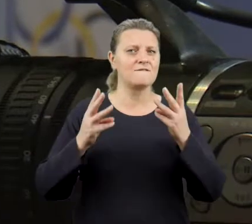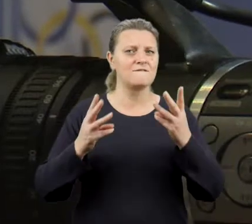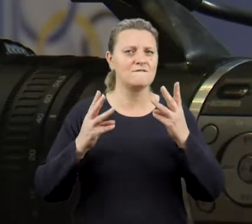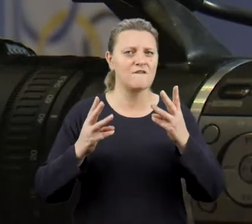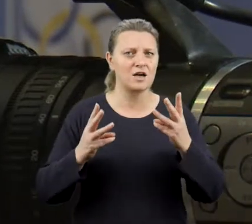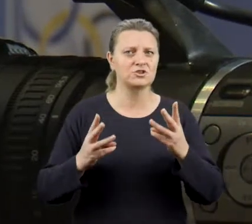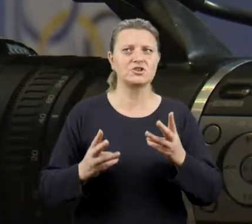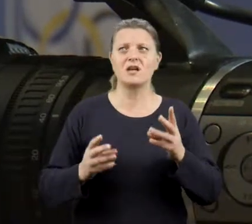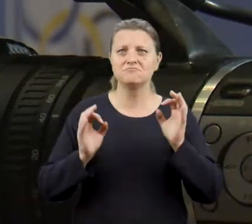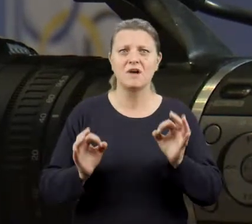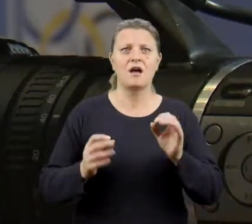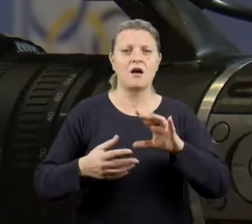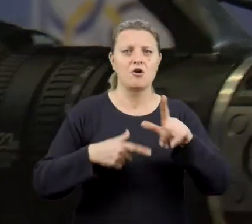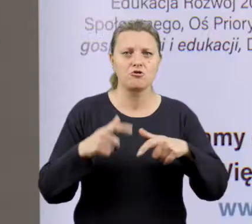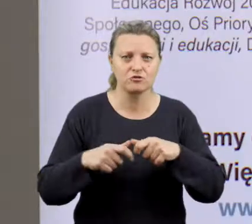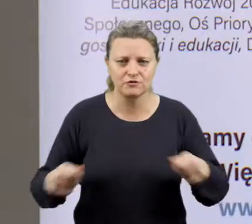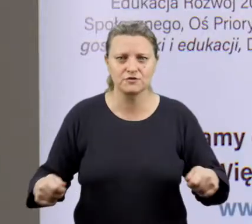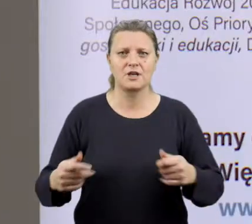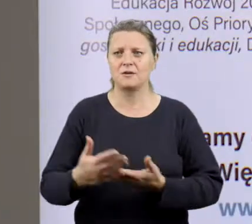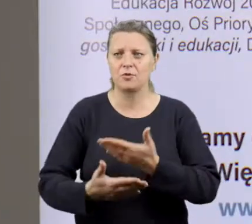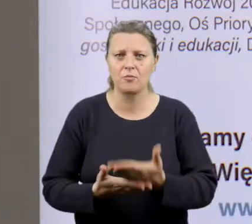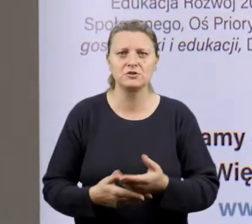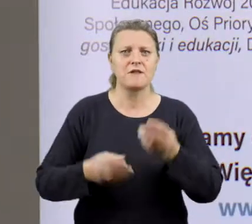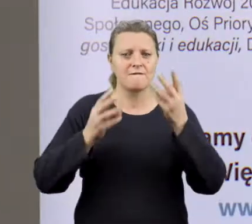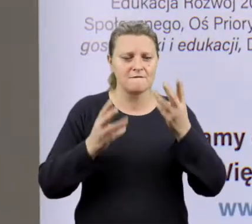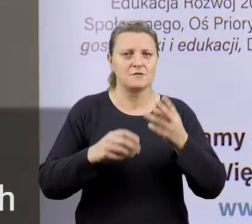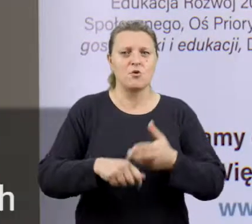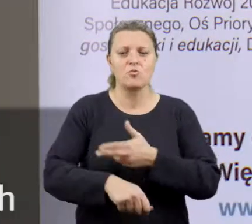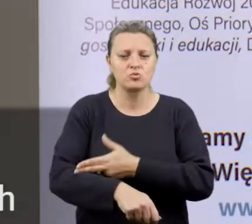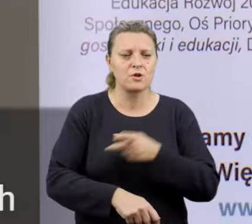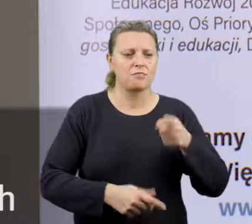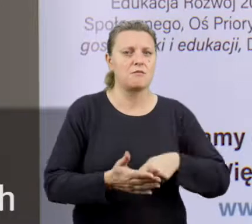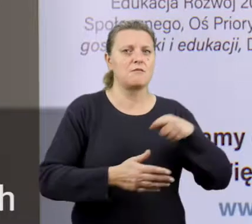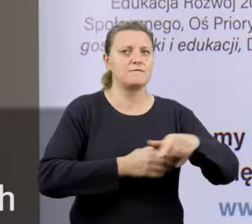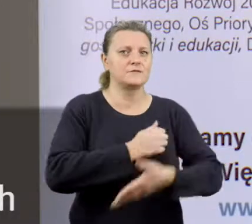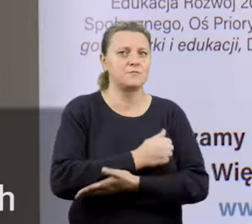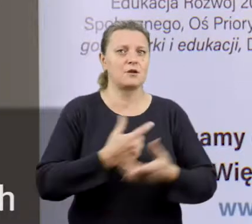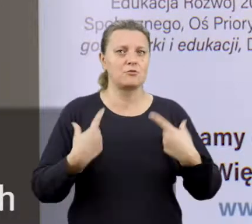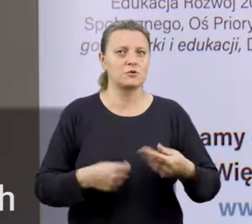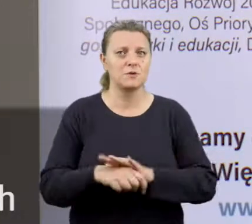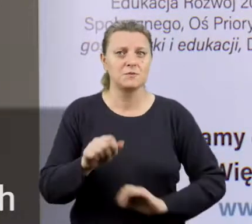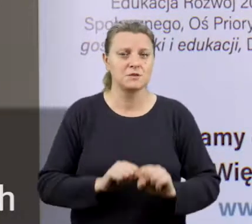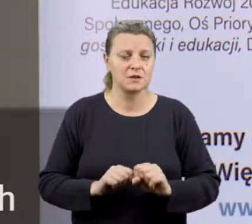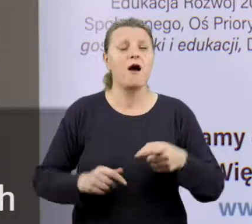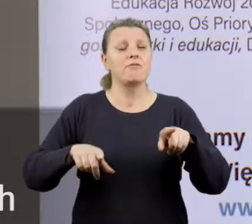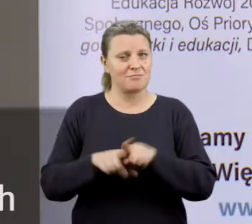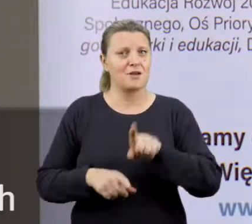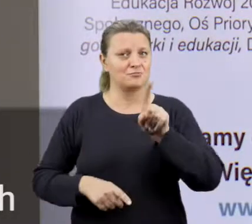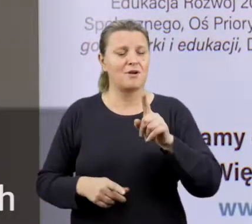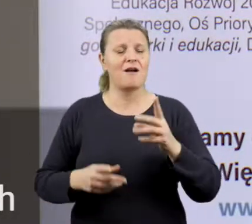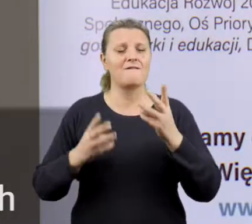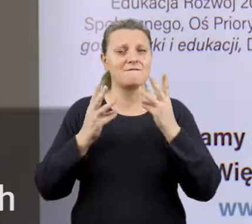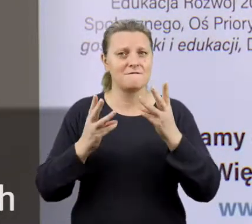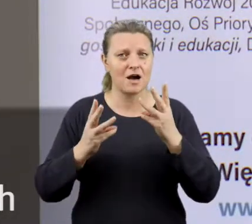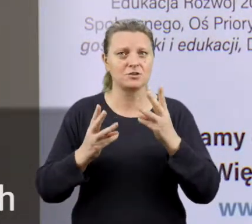Ważne są konkretne rozwiązania, ważne są konkretne instytucje, które wspierają osoby niepełnosprawne, ale ważne jest też,